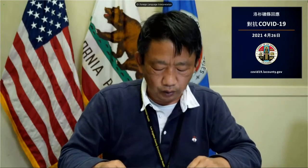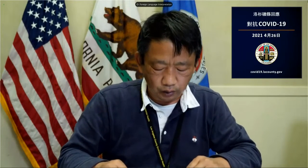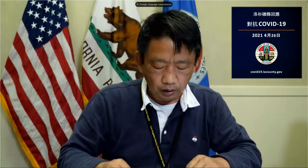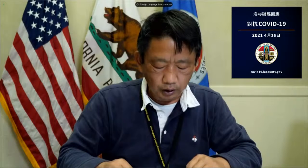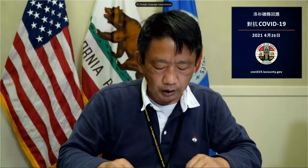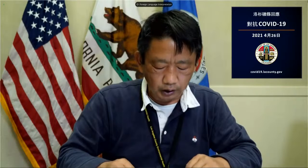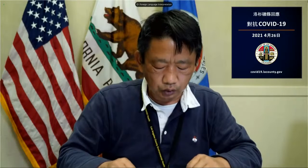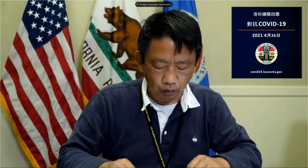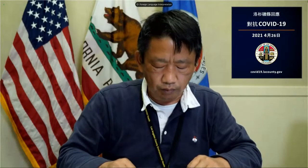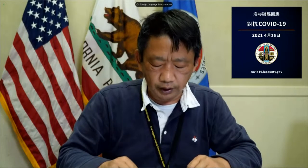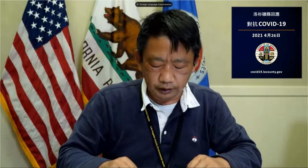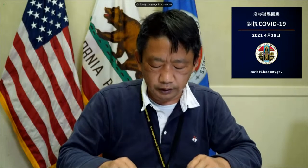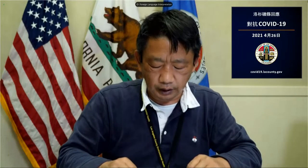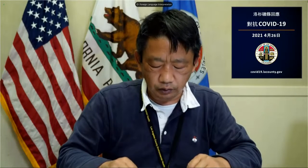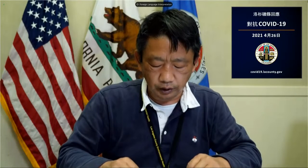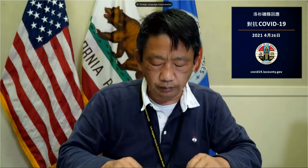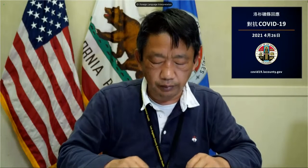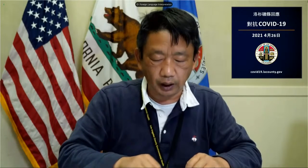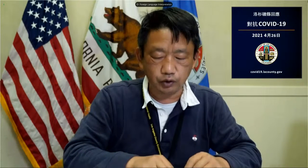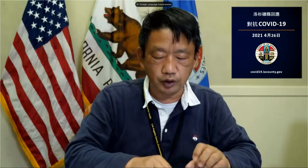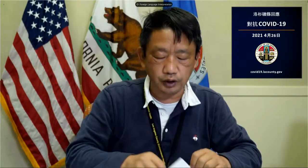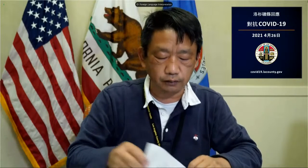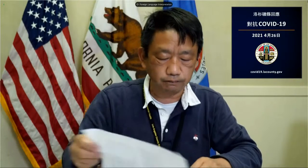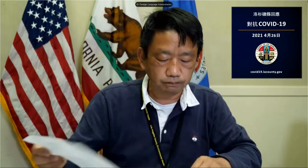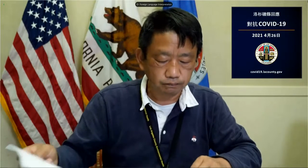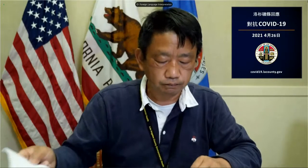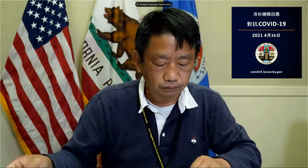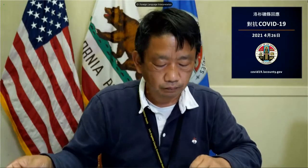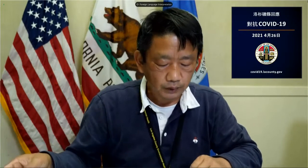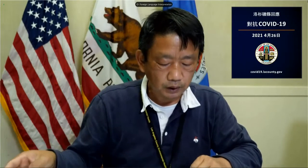来说，也说明了这3种疫苗的安全性。